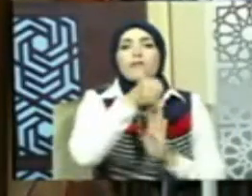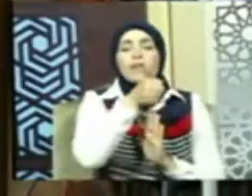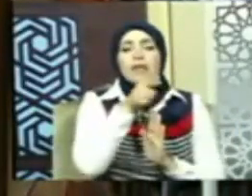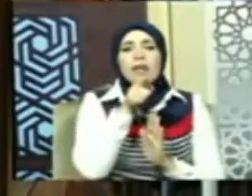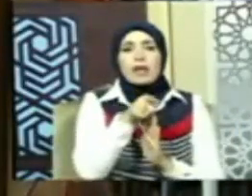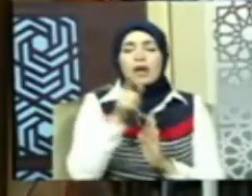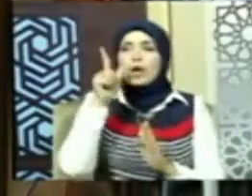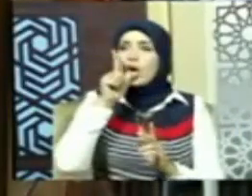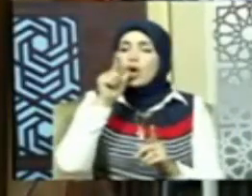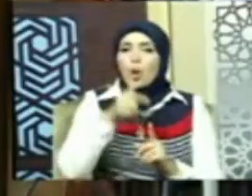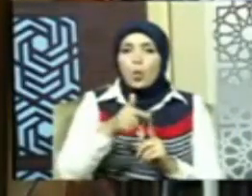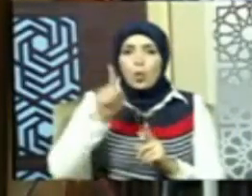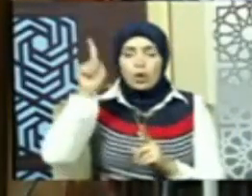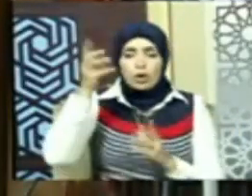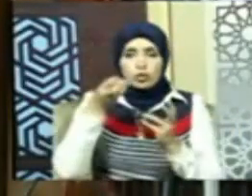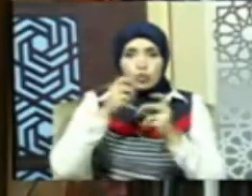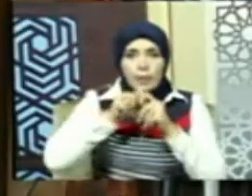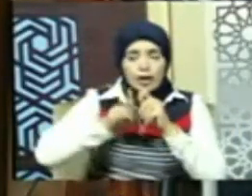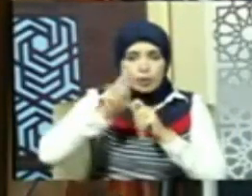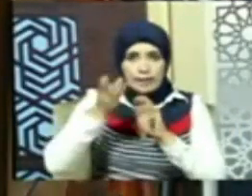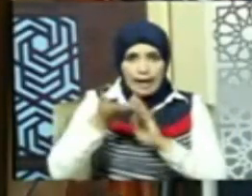ففهمناها سليمان.